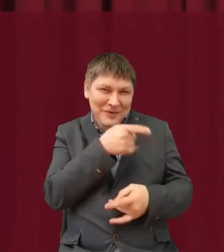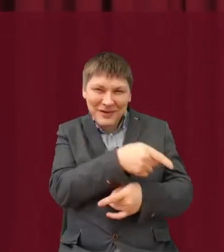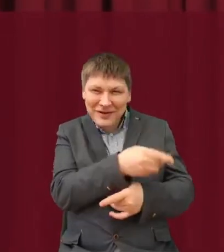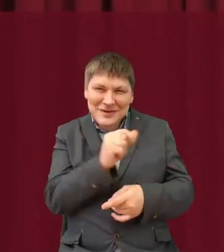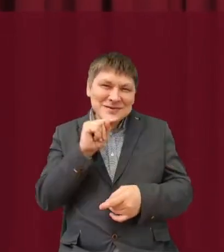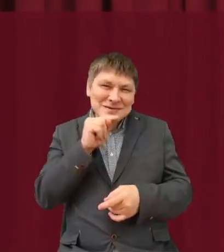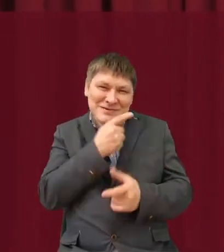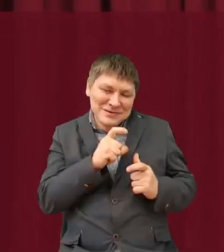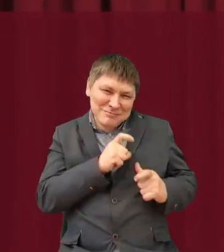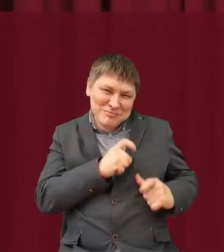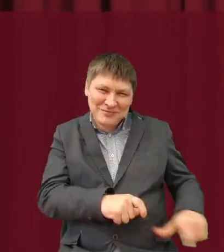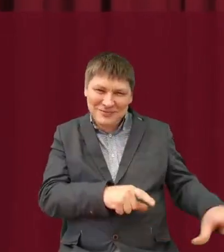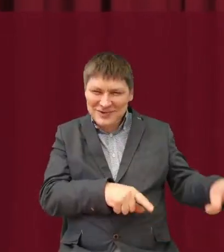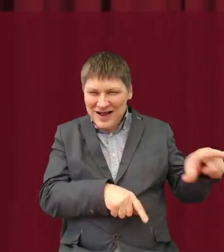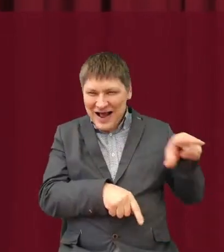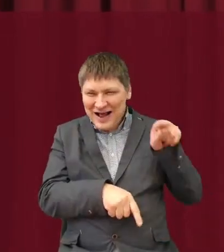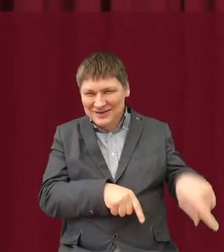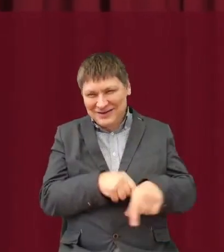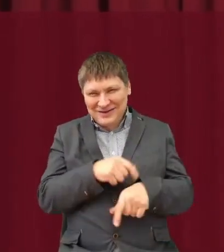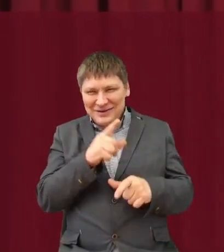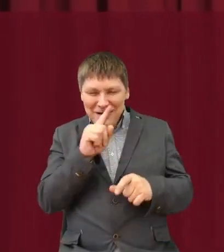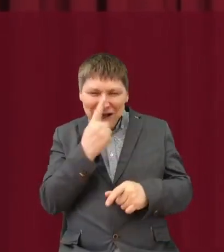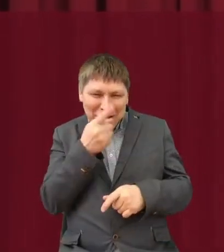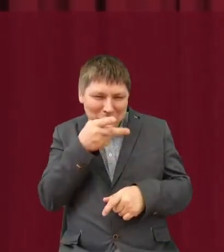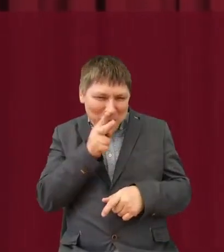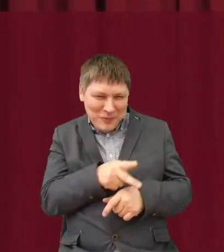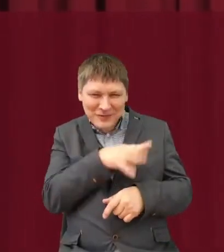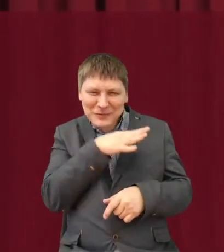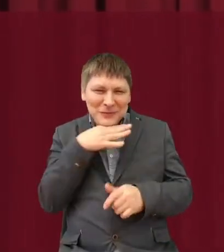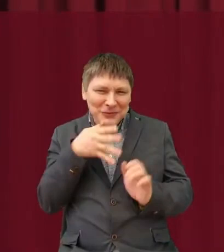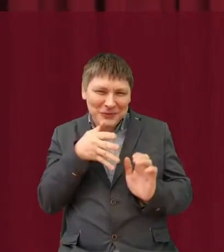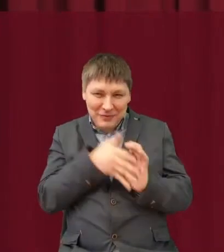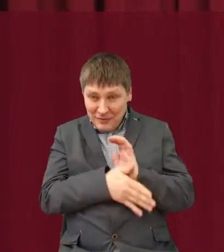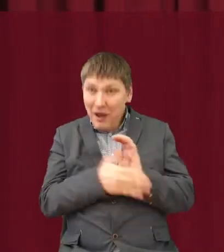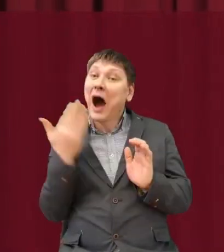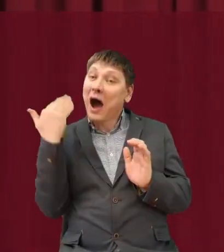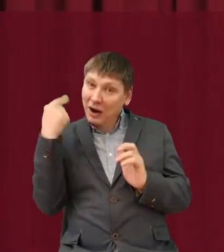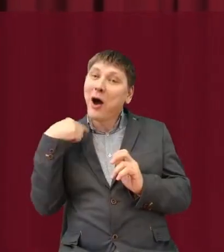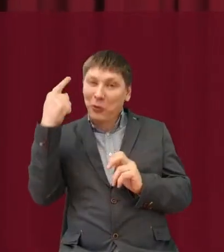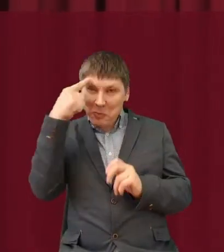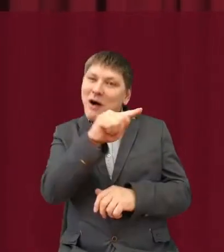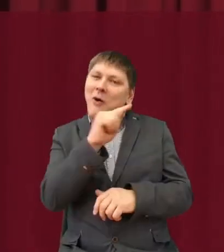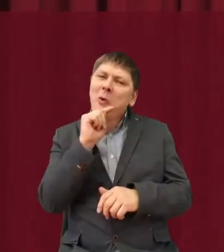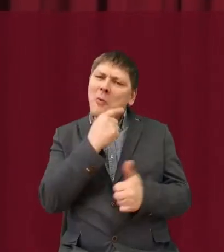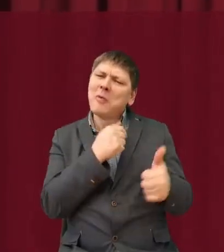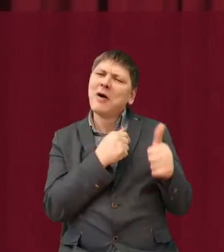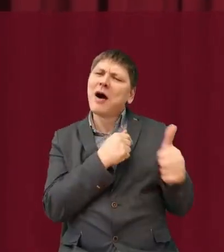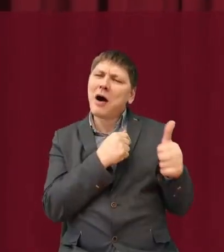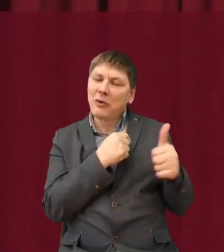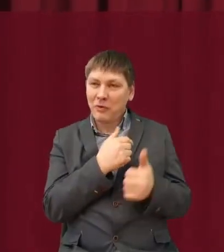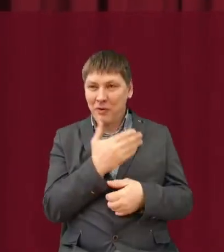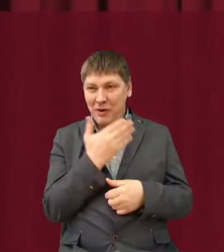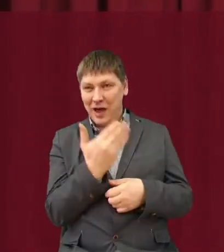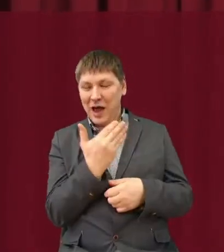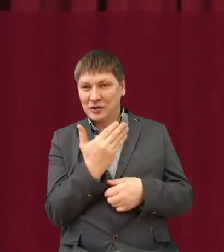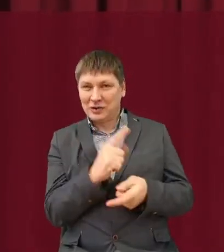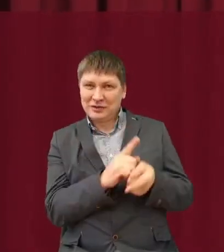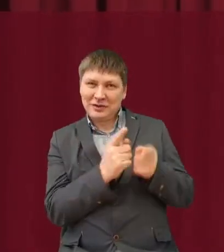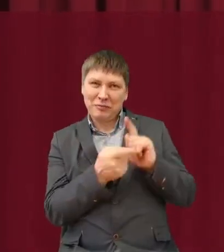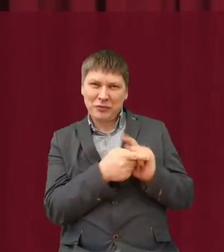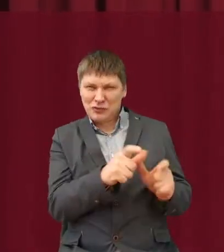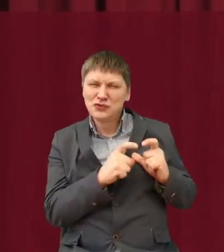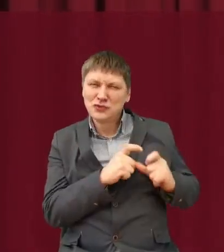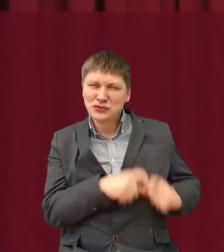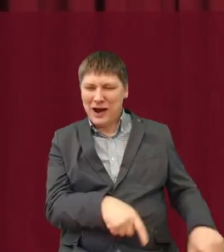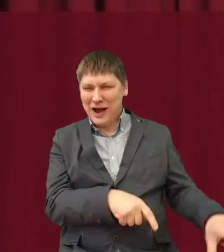говорит такое шмот копейки лишние потратит А как сядет кушать хочется ложкой по лбу треснуть